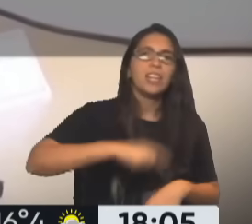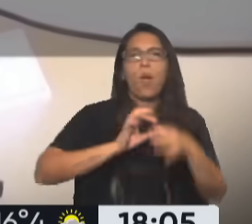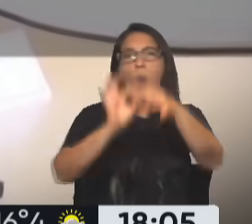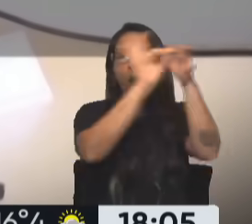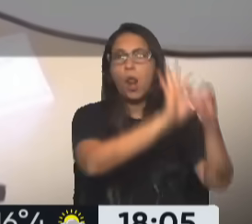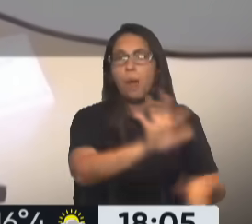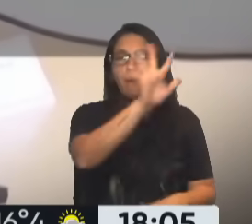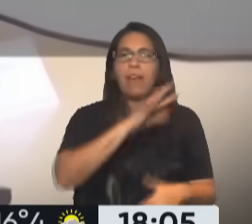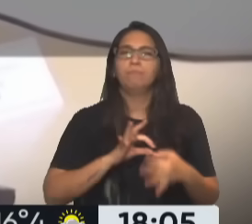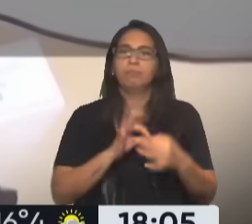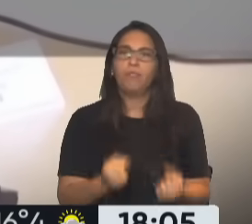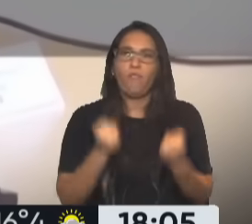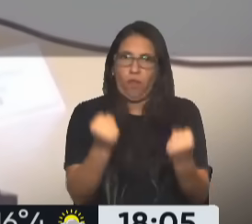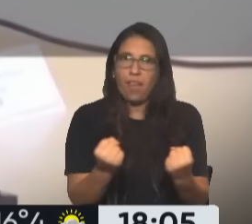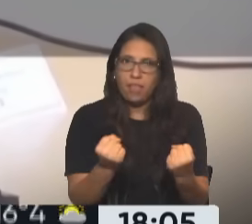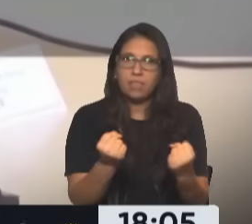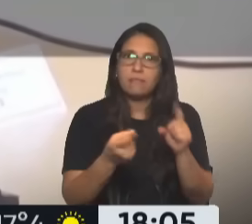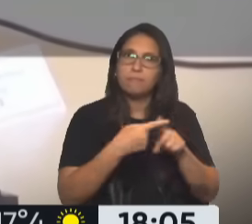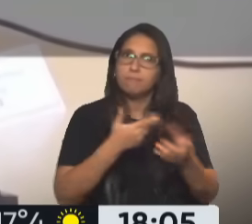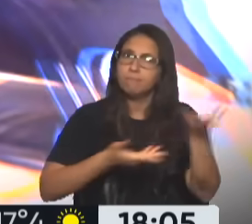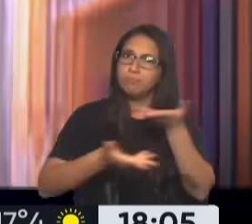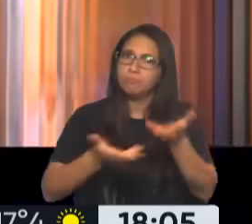相互促进，共同发展。